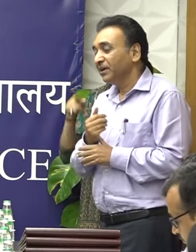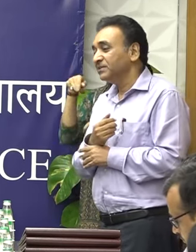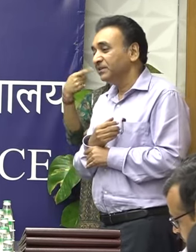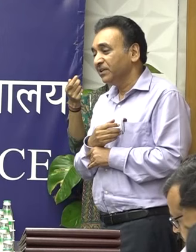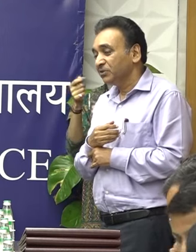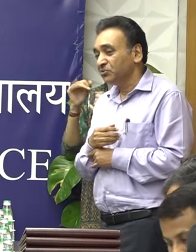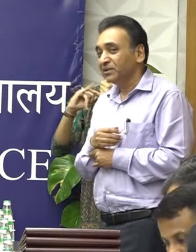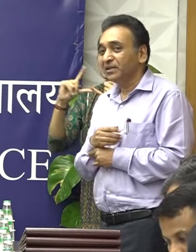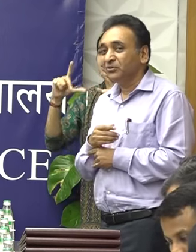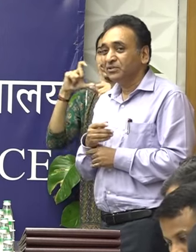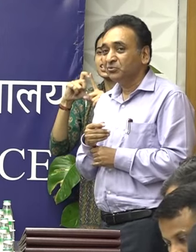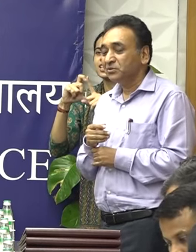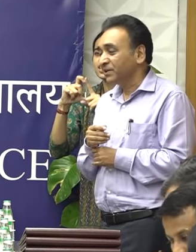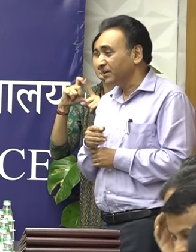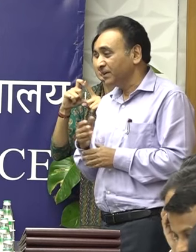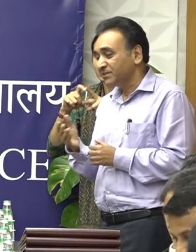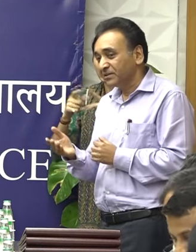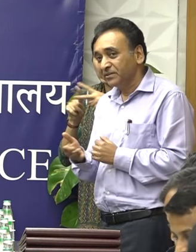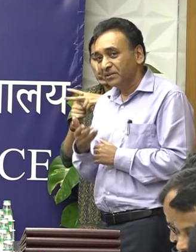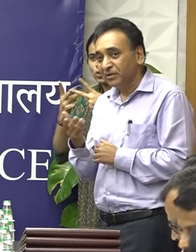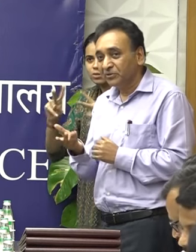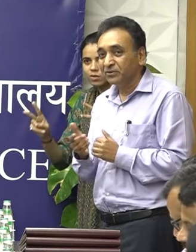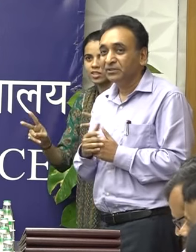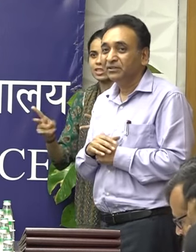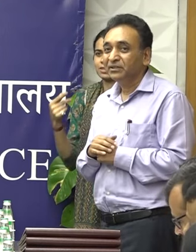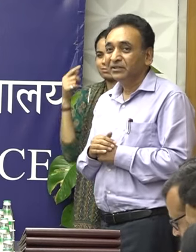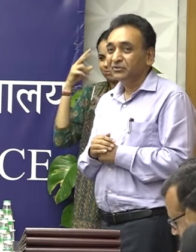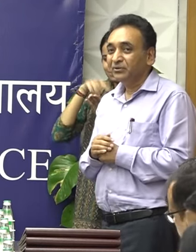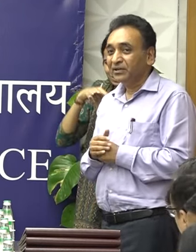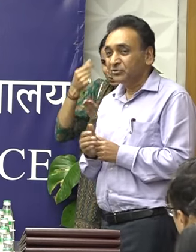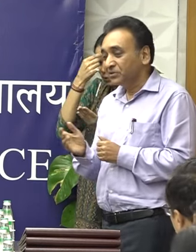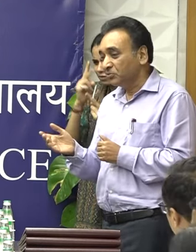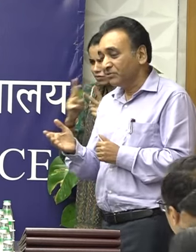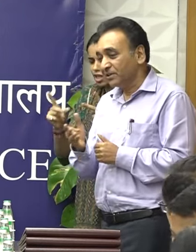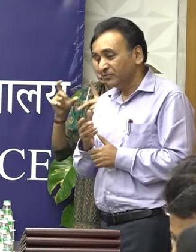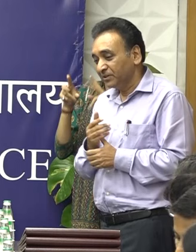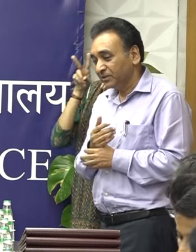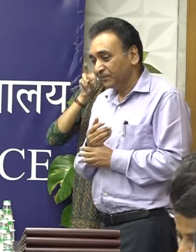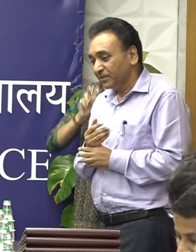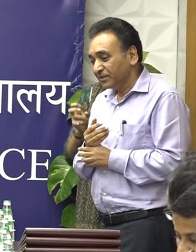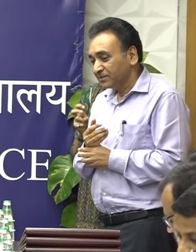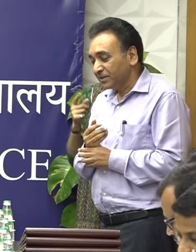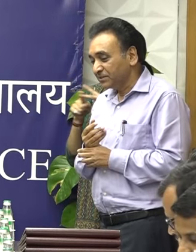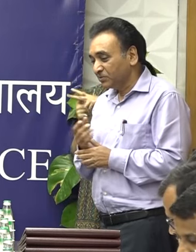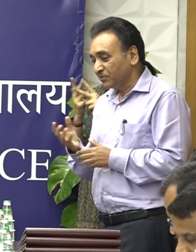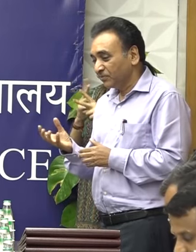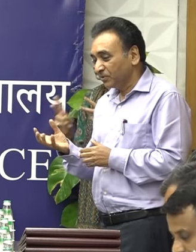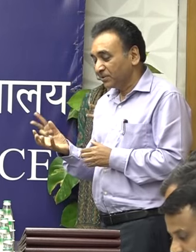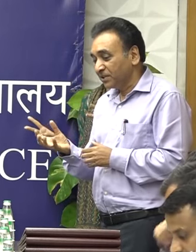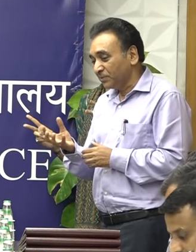वो SLD के बच्चों के लिए डायग्नोस्टिक टूल्स बना रहा है, डिसलेक्सी के लिए, बाकियों के लिए, तो डायग्नोस्टिक टूल्स वाले काफ़ी हैं. सर